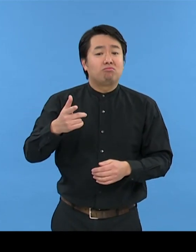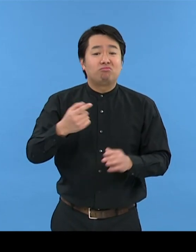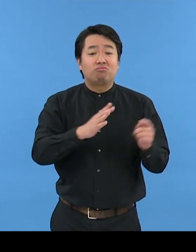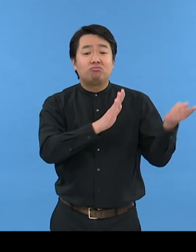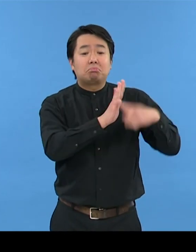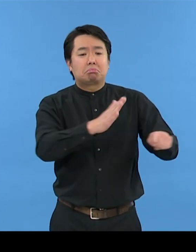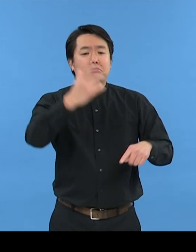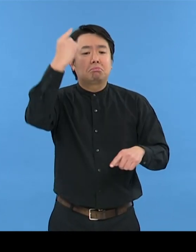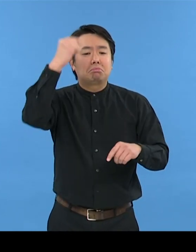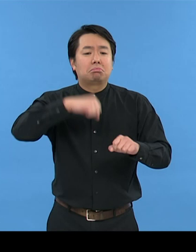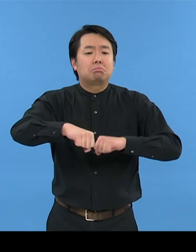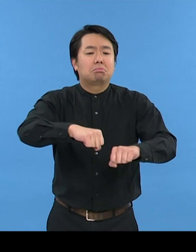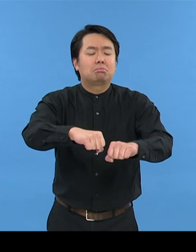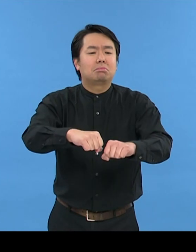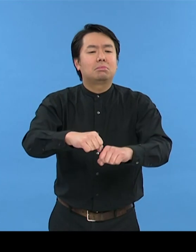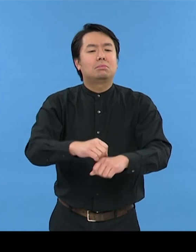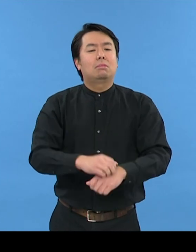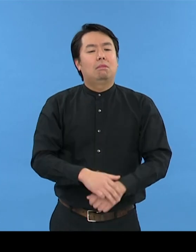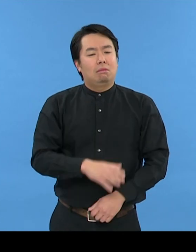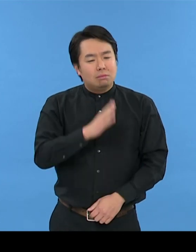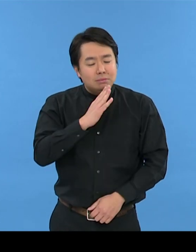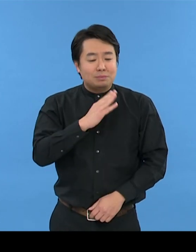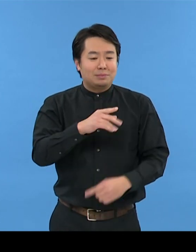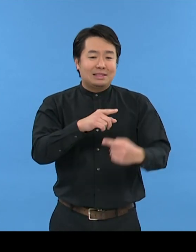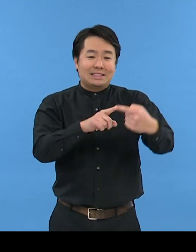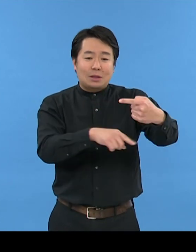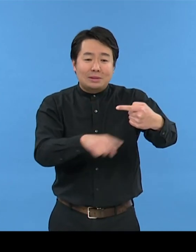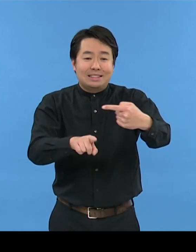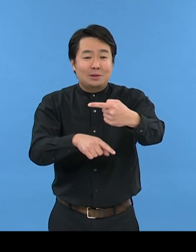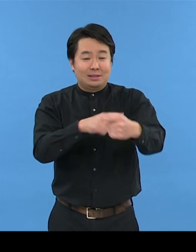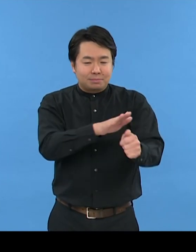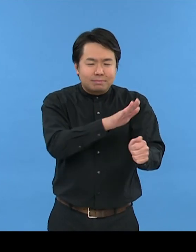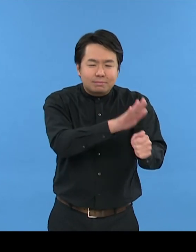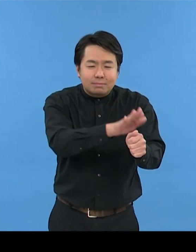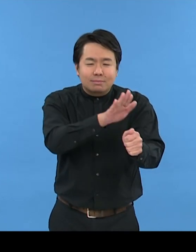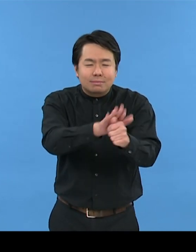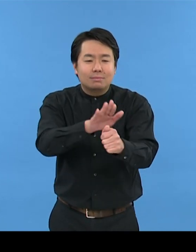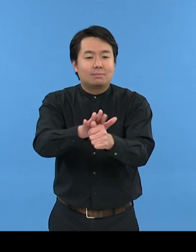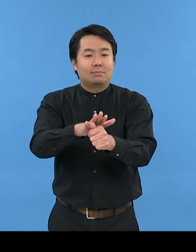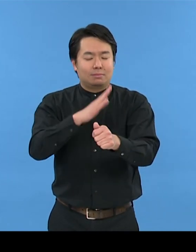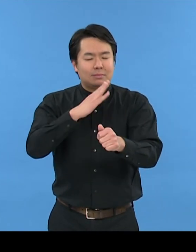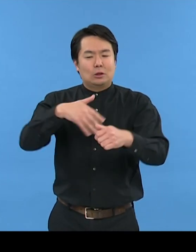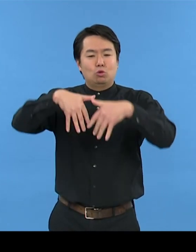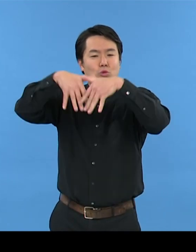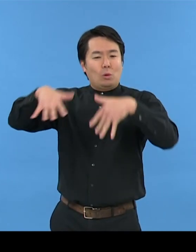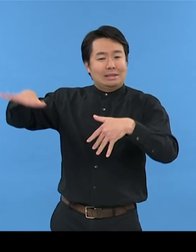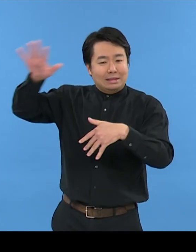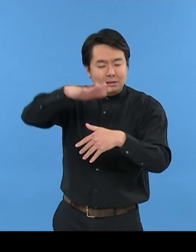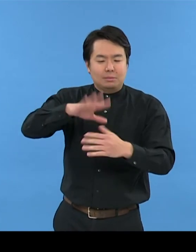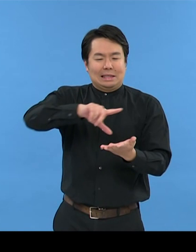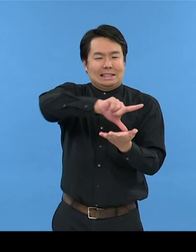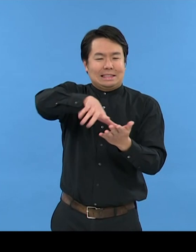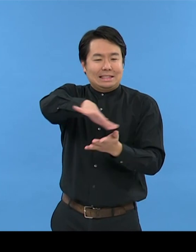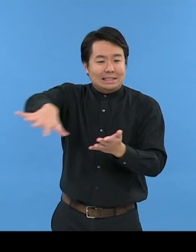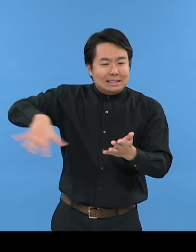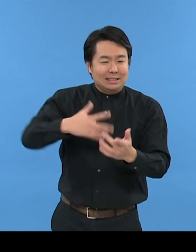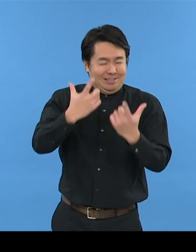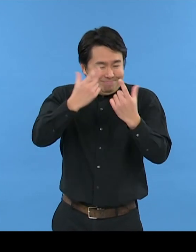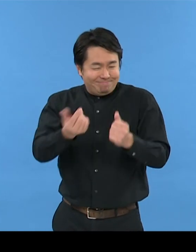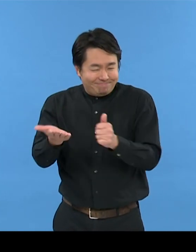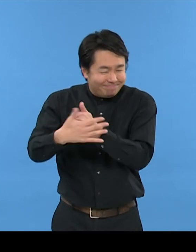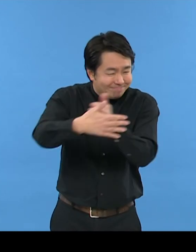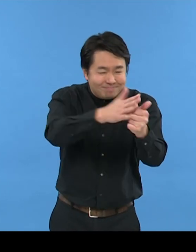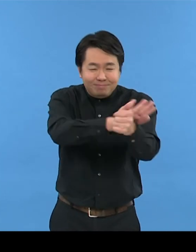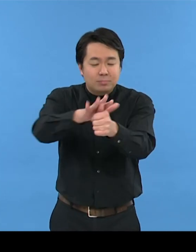一人の人を支援するというのは組織ぐるみで地域ぐるみでやら